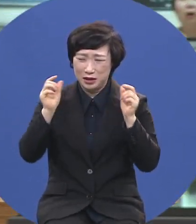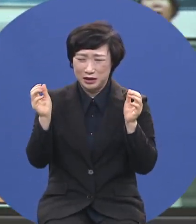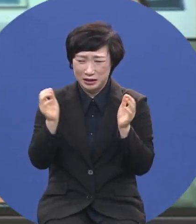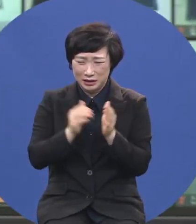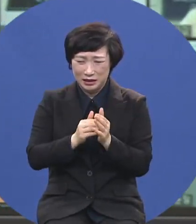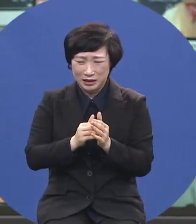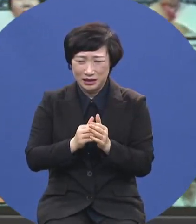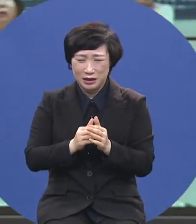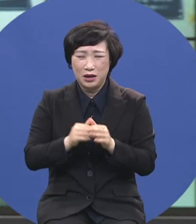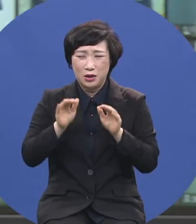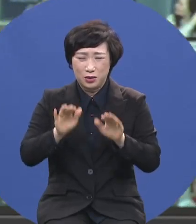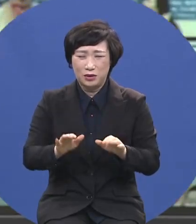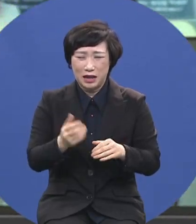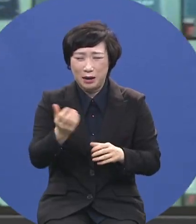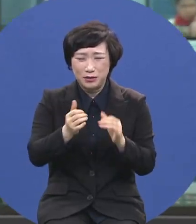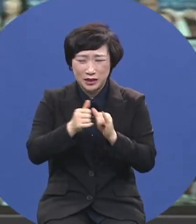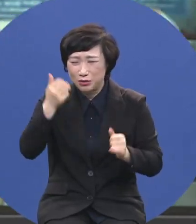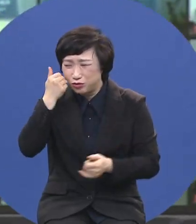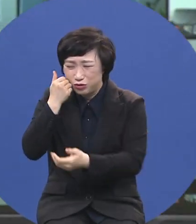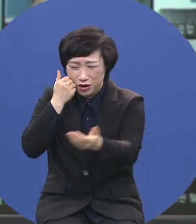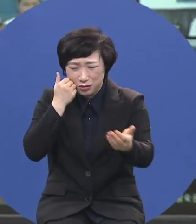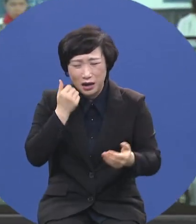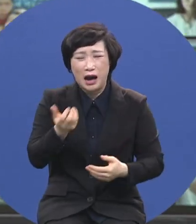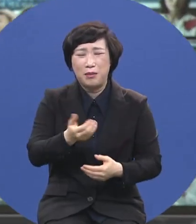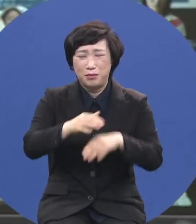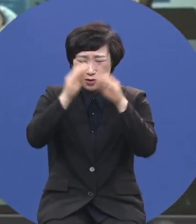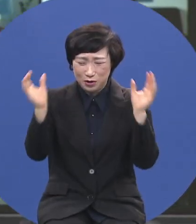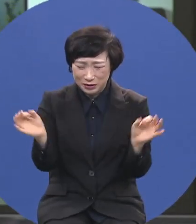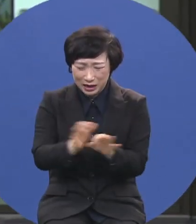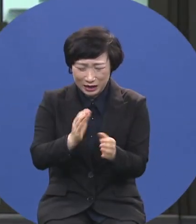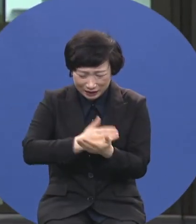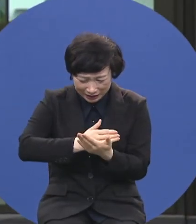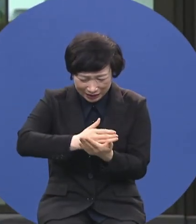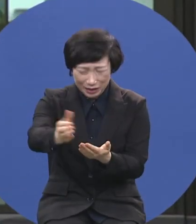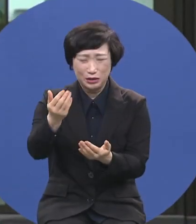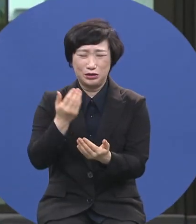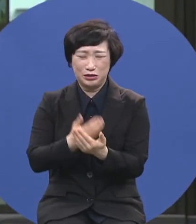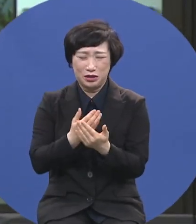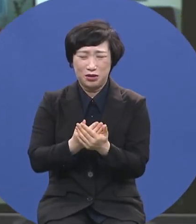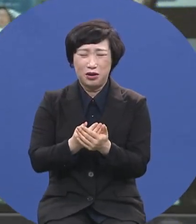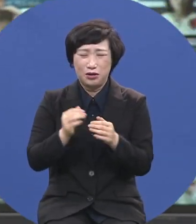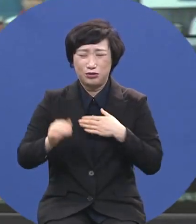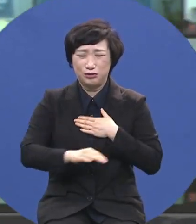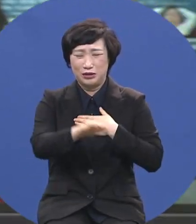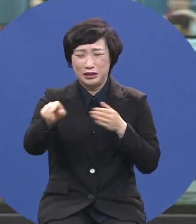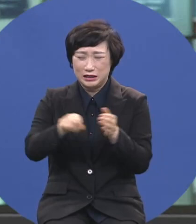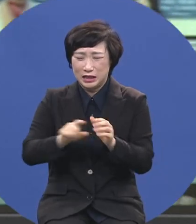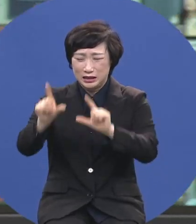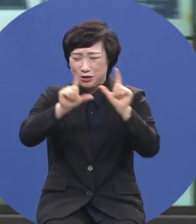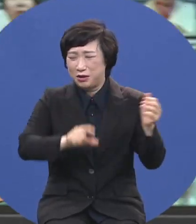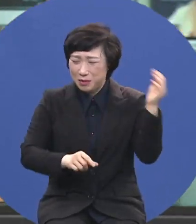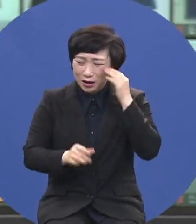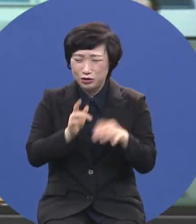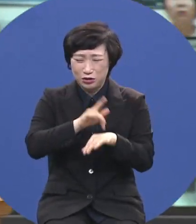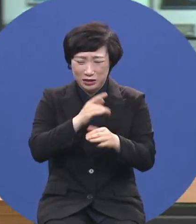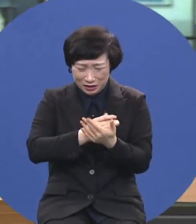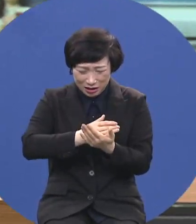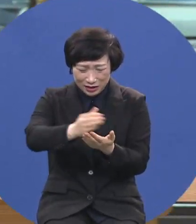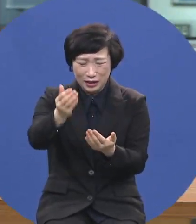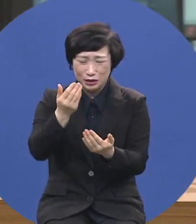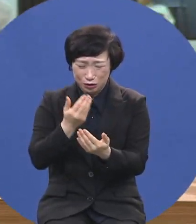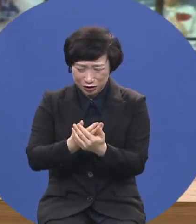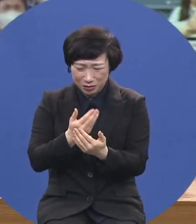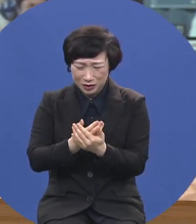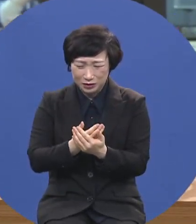말씀했으니 오늘 아픈 사람의 질병은 떠나가게 하시고 신앙생활의 방해는 귀신은 떠나가게